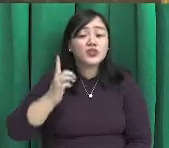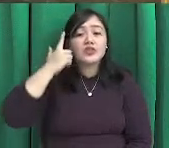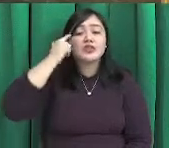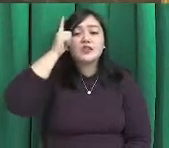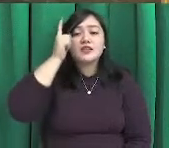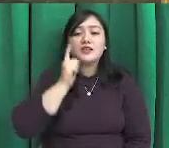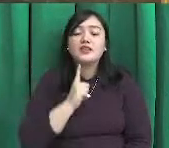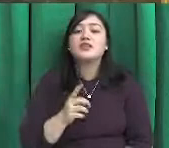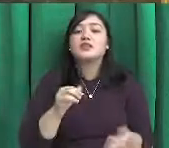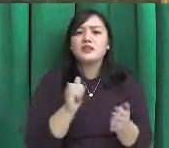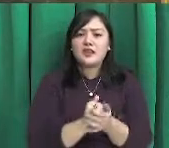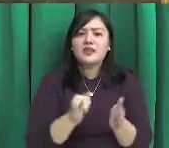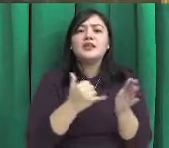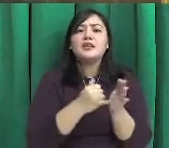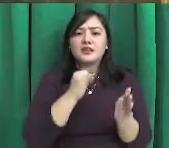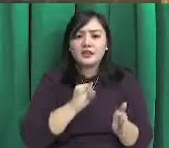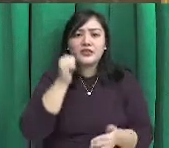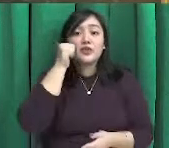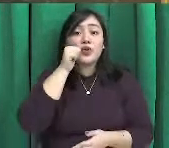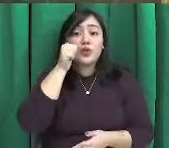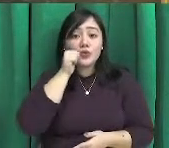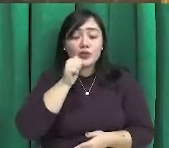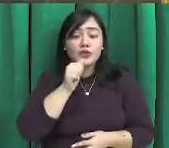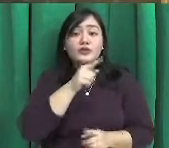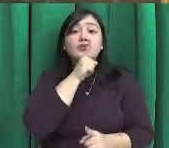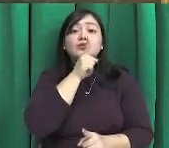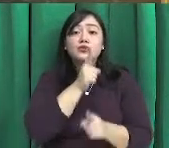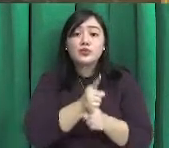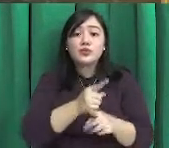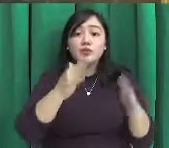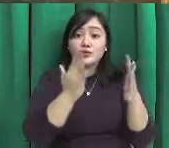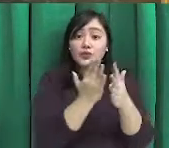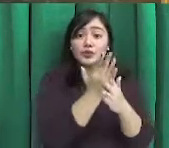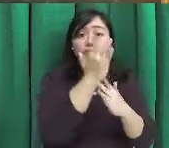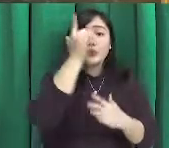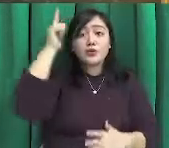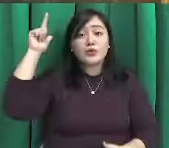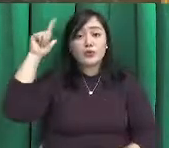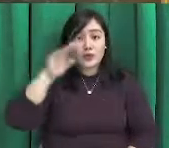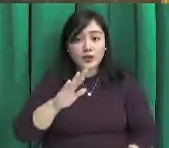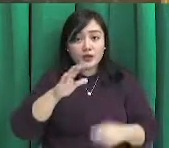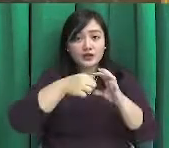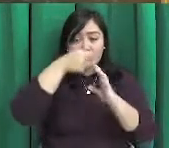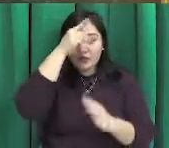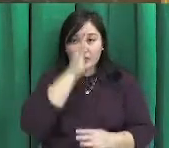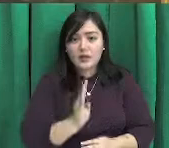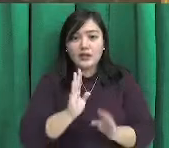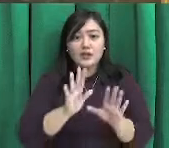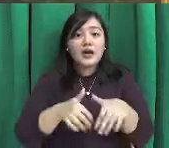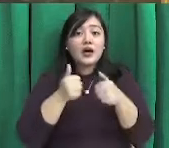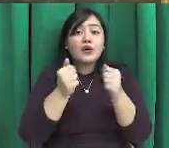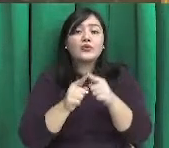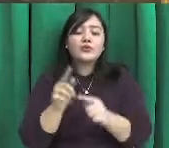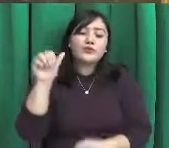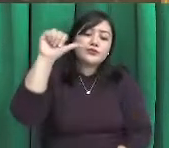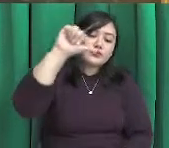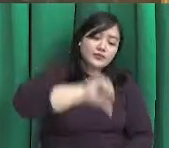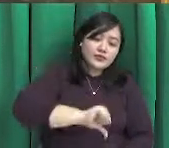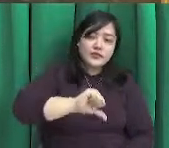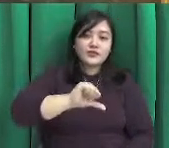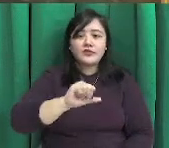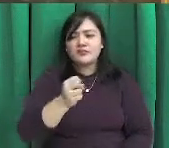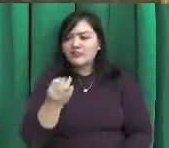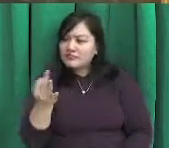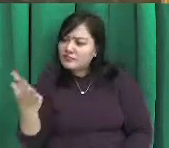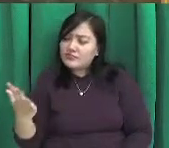ng wisdom ng Diyos kung paano natin i-overcome ang mga bagay nito. You know, yun ang kagandahan. Sabi ko nga, eto ngayon eh, sabi ng